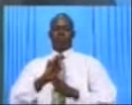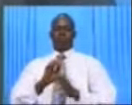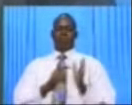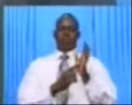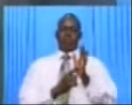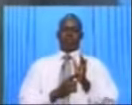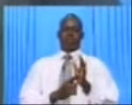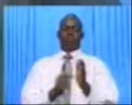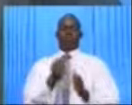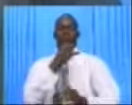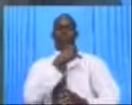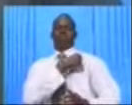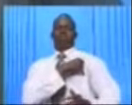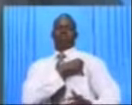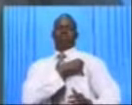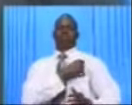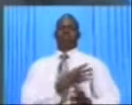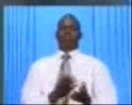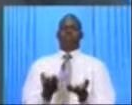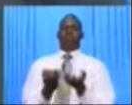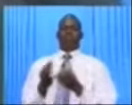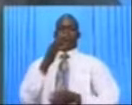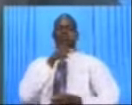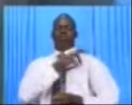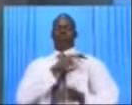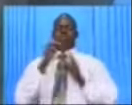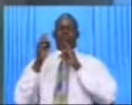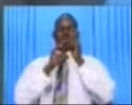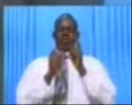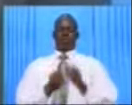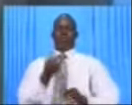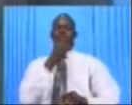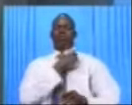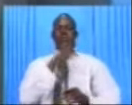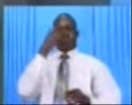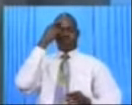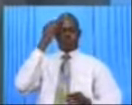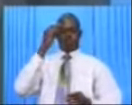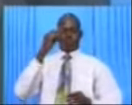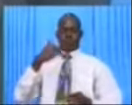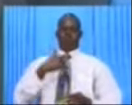l'intérêt. Mais je voudrais en profiter en parlant de l'intérêt, parce que j'ai